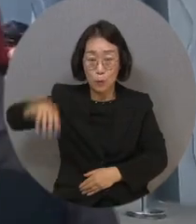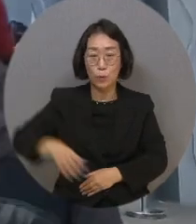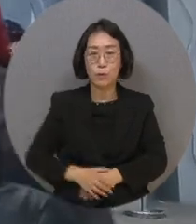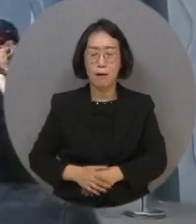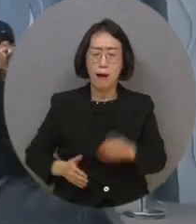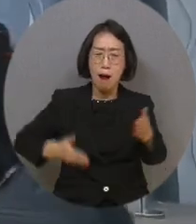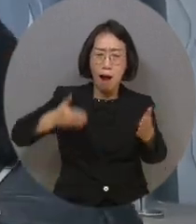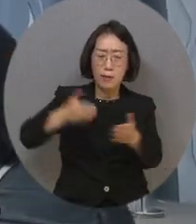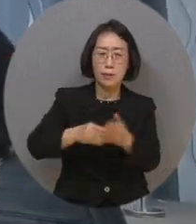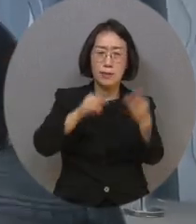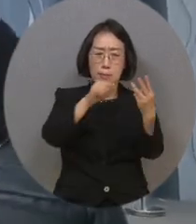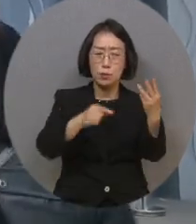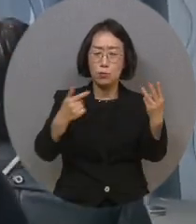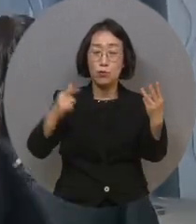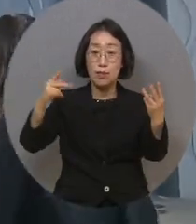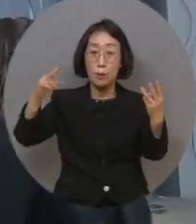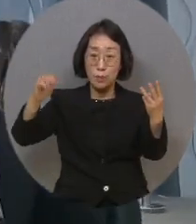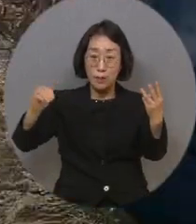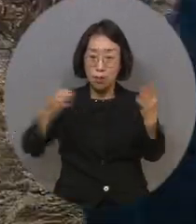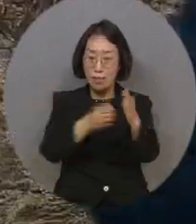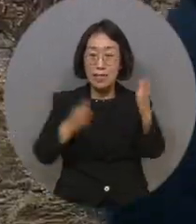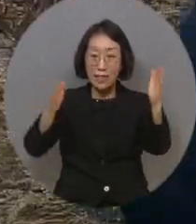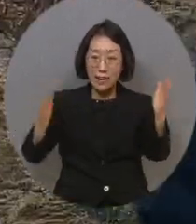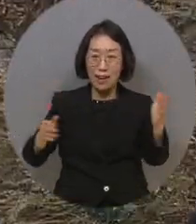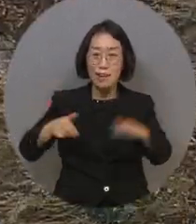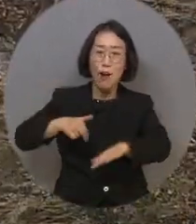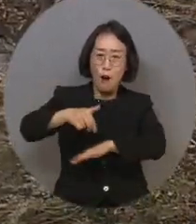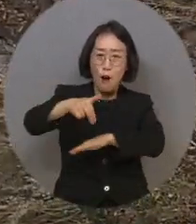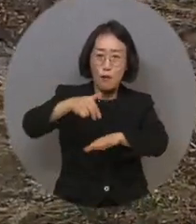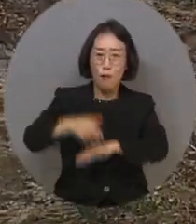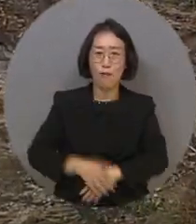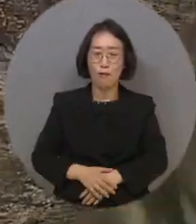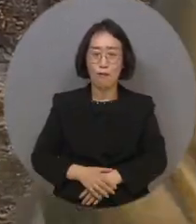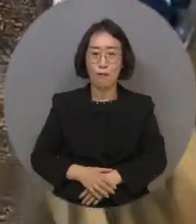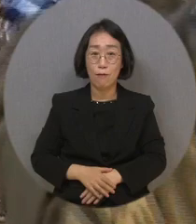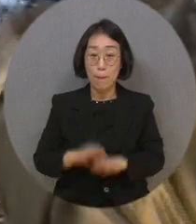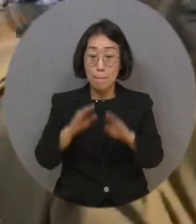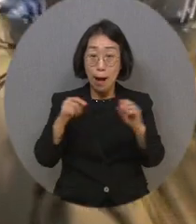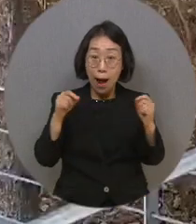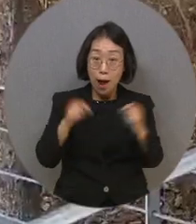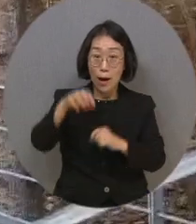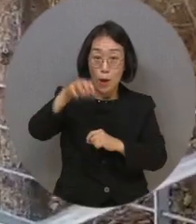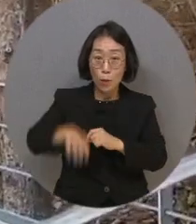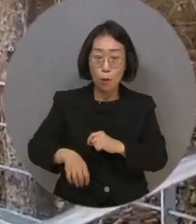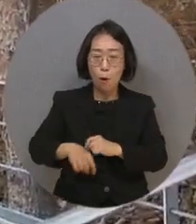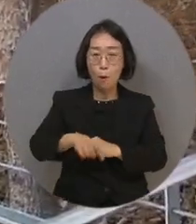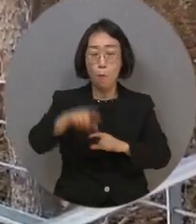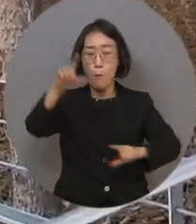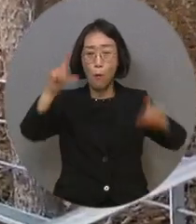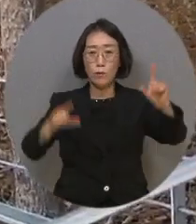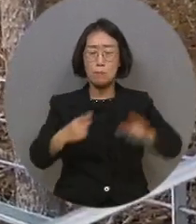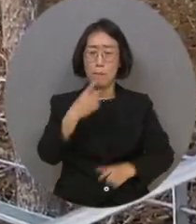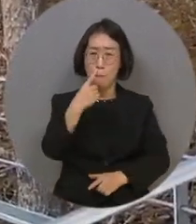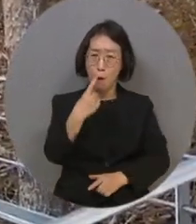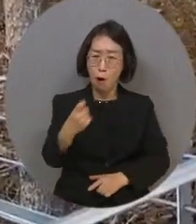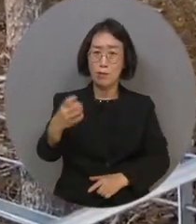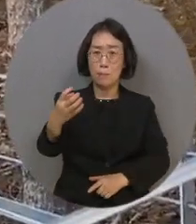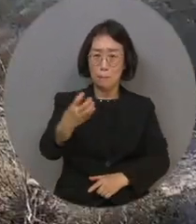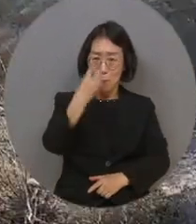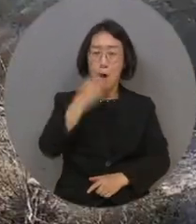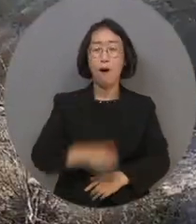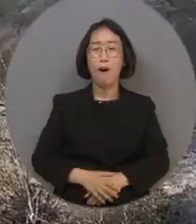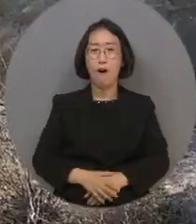총 3.6km 구간입니다. 드르니 입구에 들어서면 보이는 절경. 한탄강